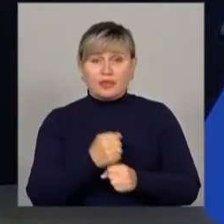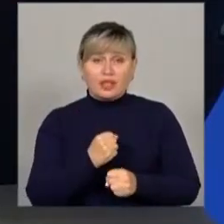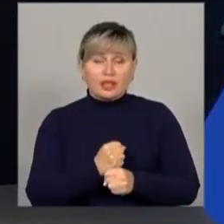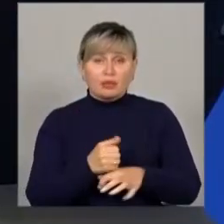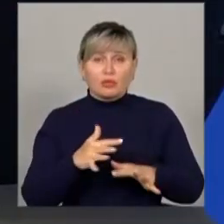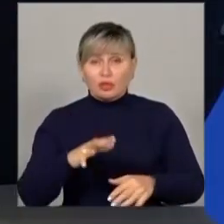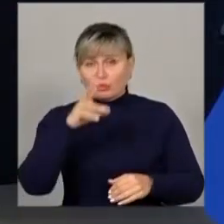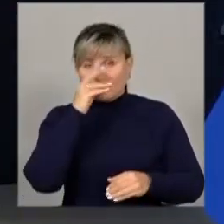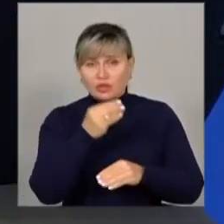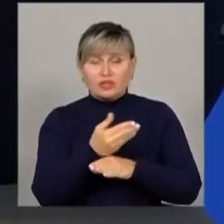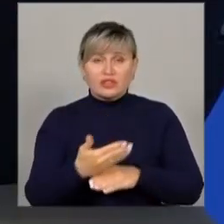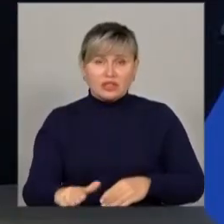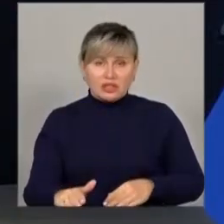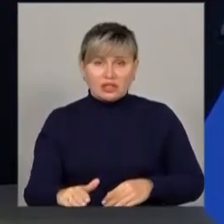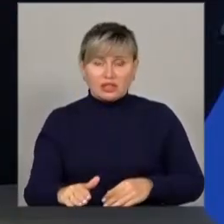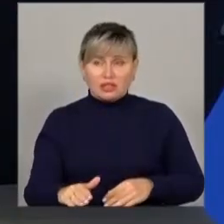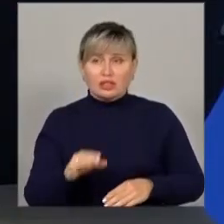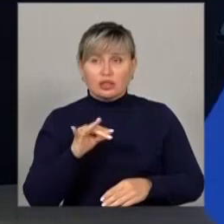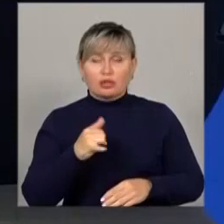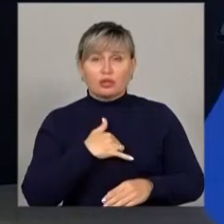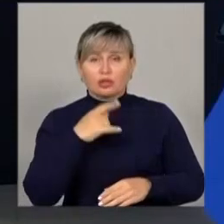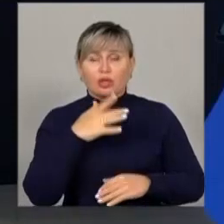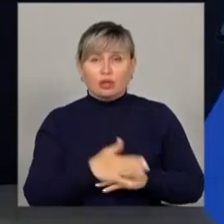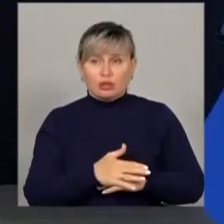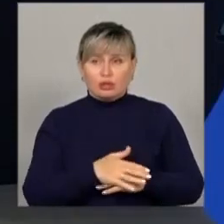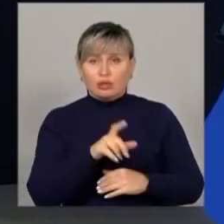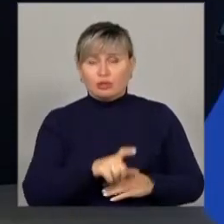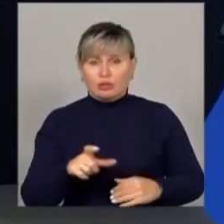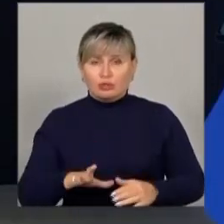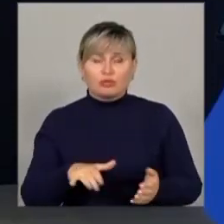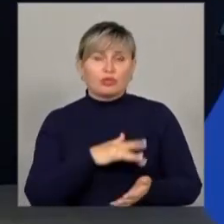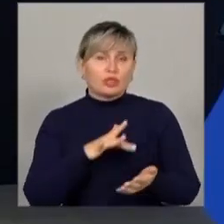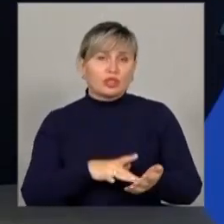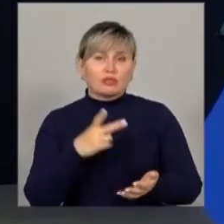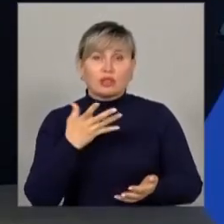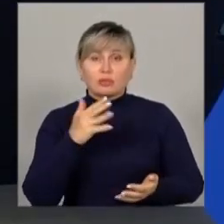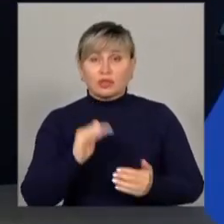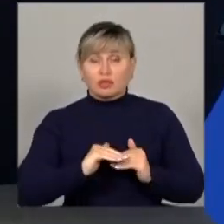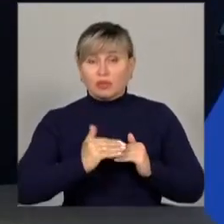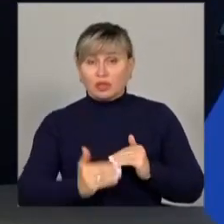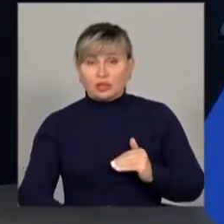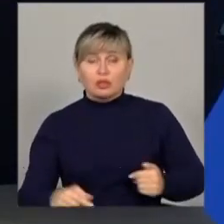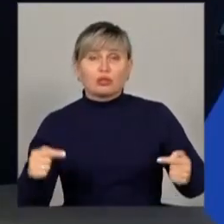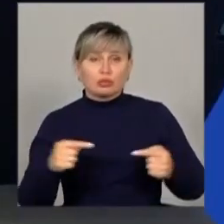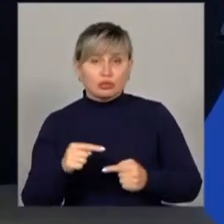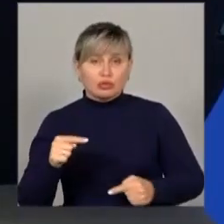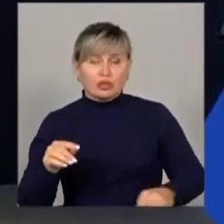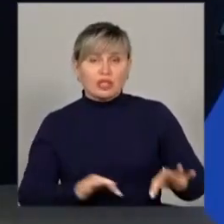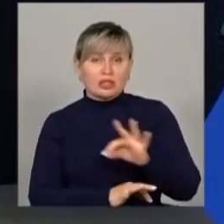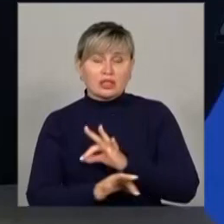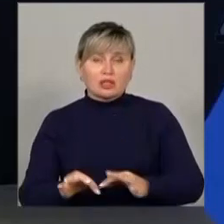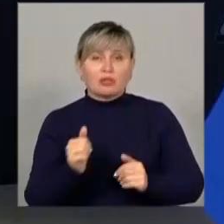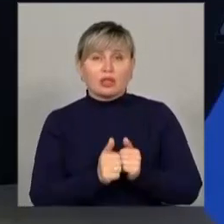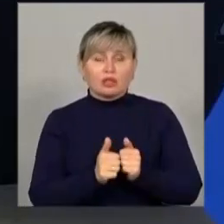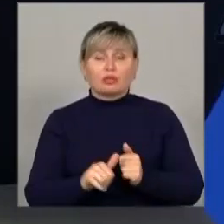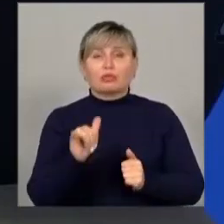местного бюджета выделим деньги. У нас около каждого подъезда будет в городе, 25 тысяч подъездов будет, четкая схема каждого, куда можно